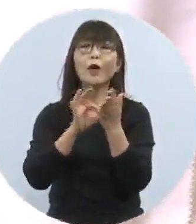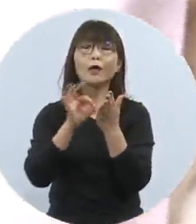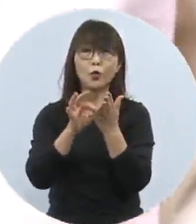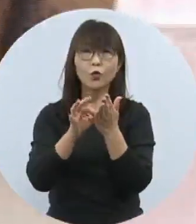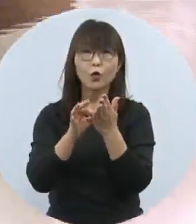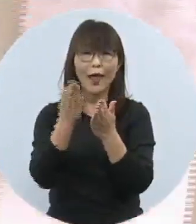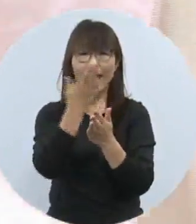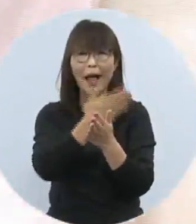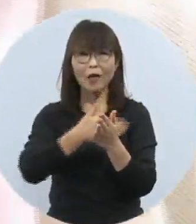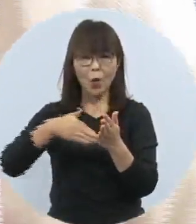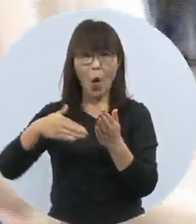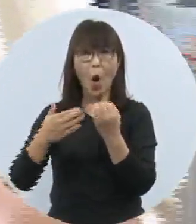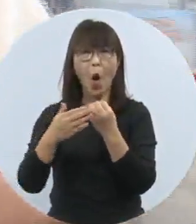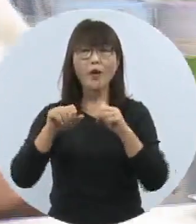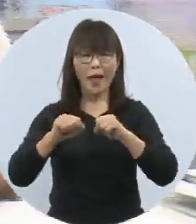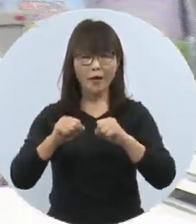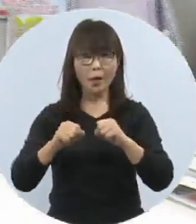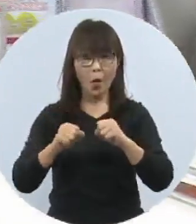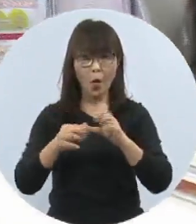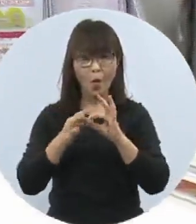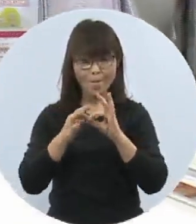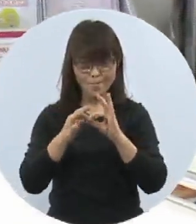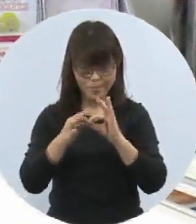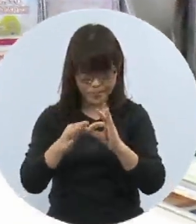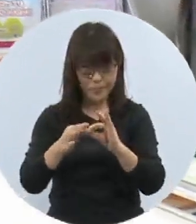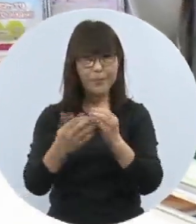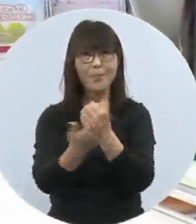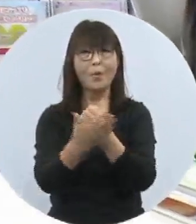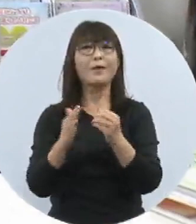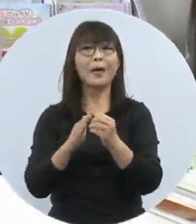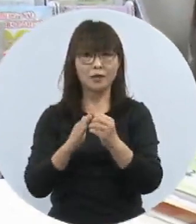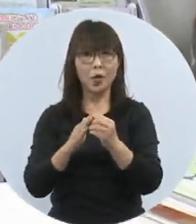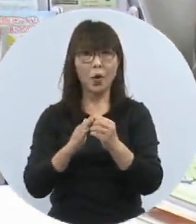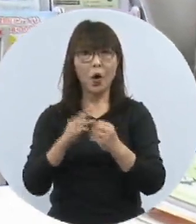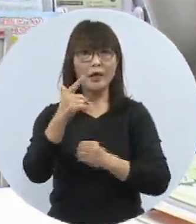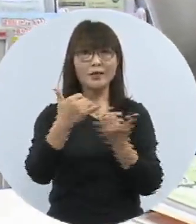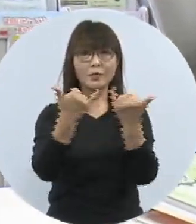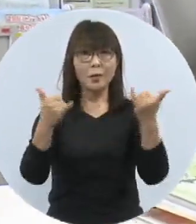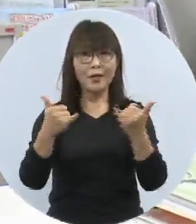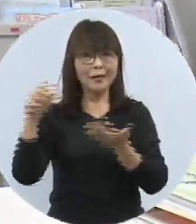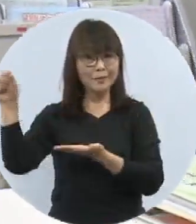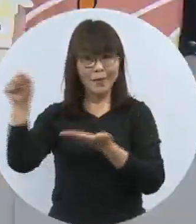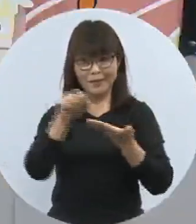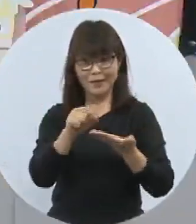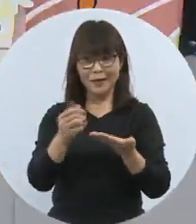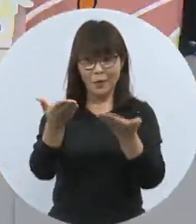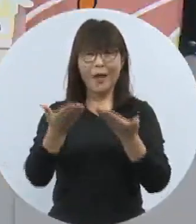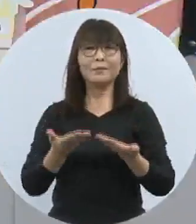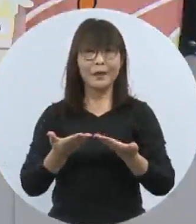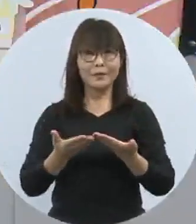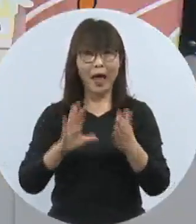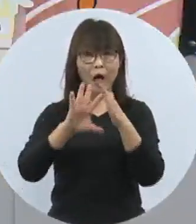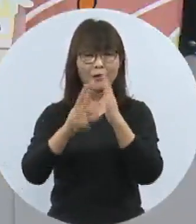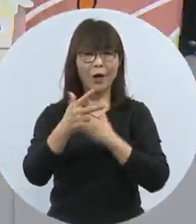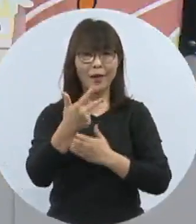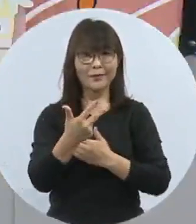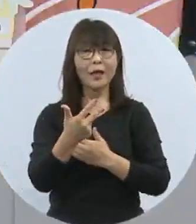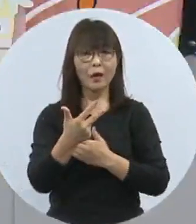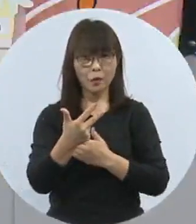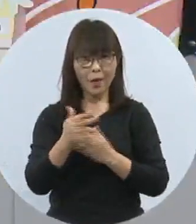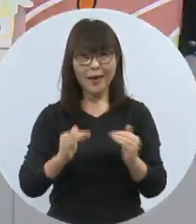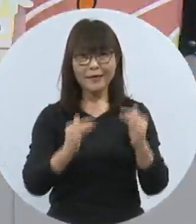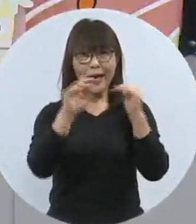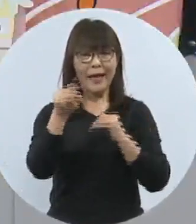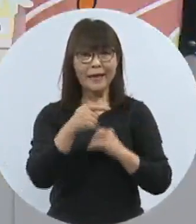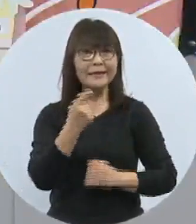う。最後に改めて市民の皆さんにメッセージをいただきました。 藤沢市では成人歯科